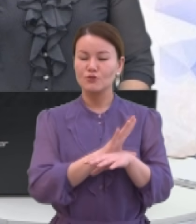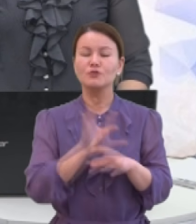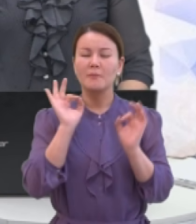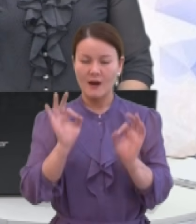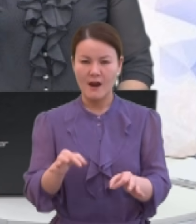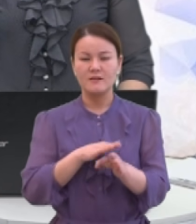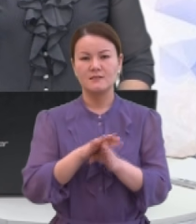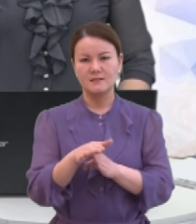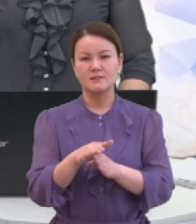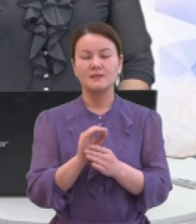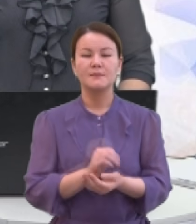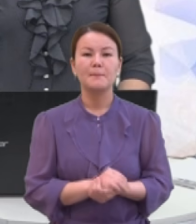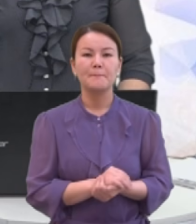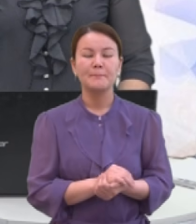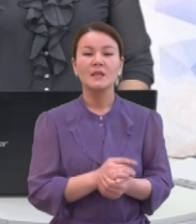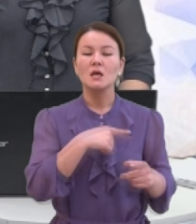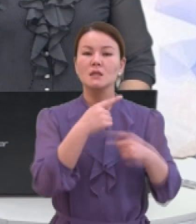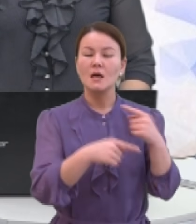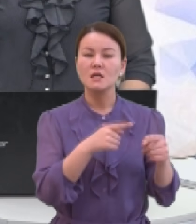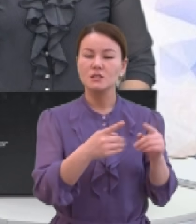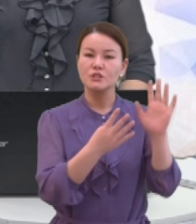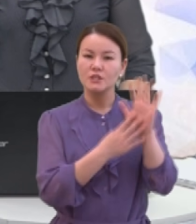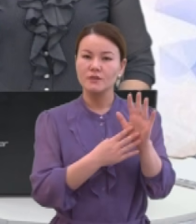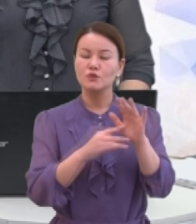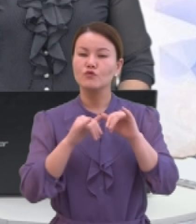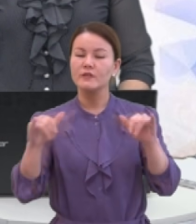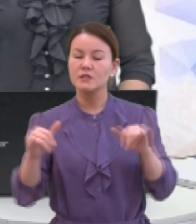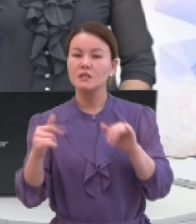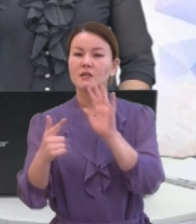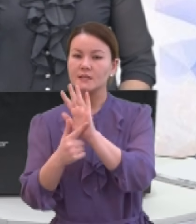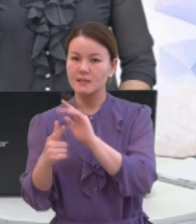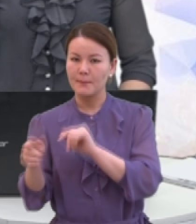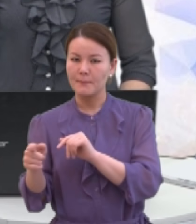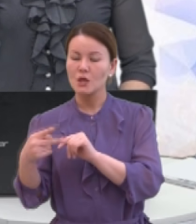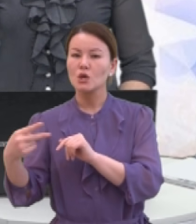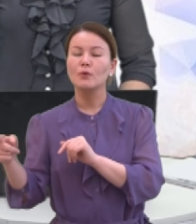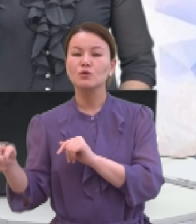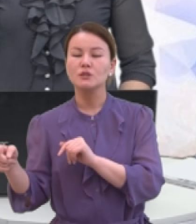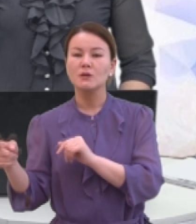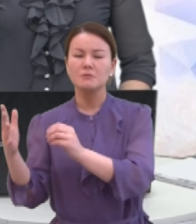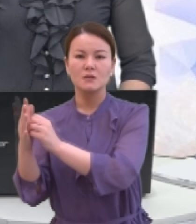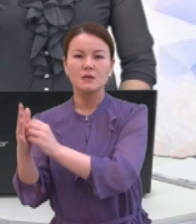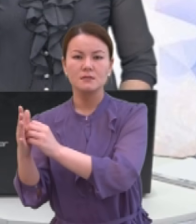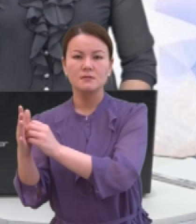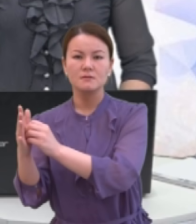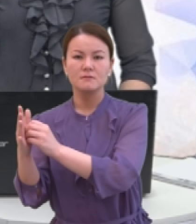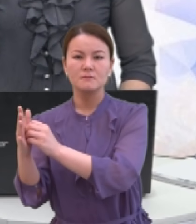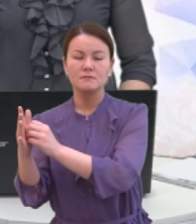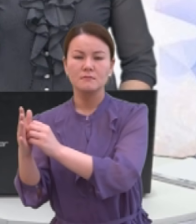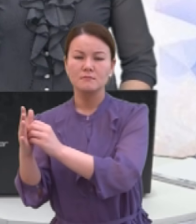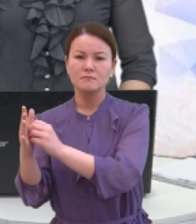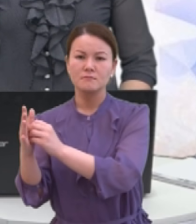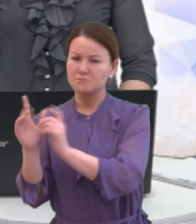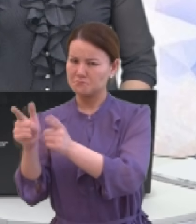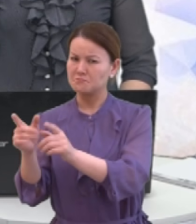этот пример дальше они 9 увеличивали носи и получили 15 согласны